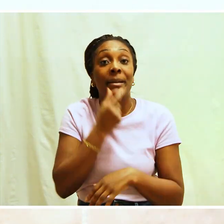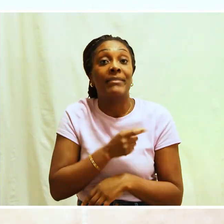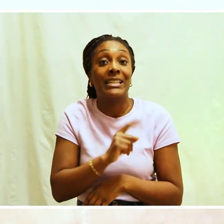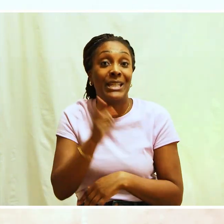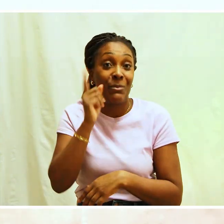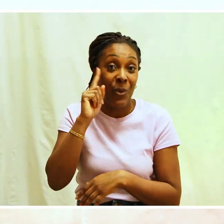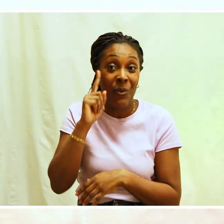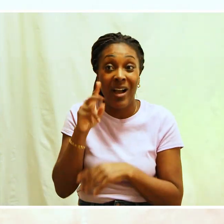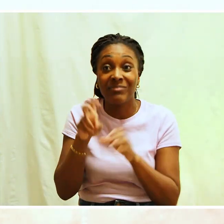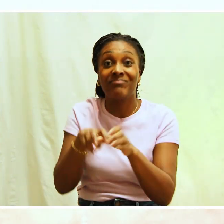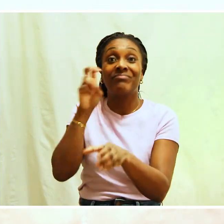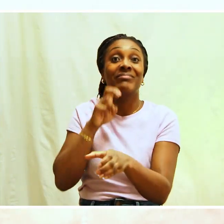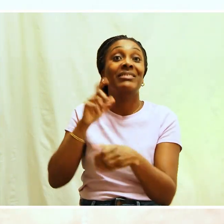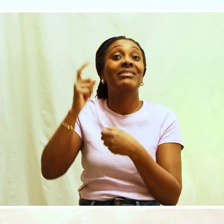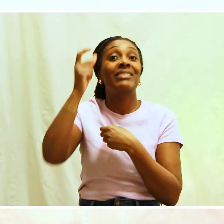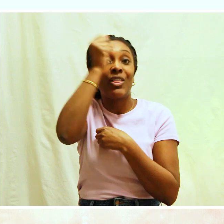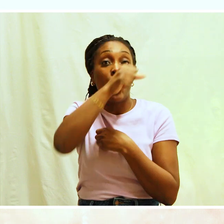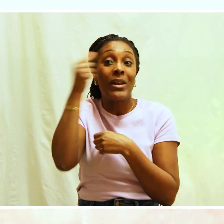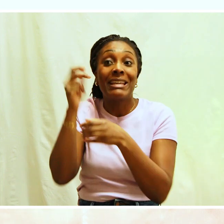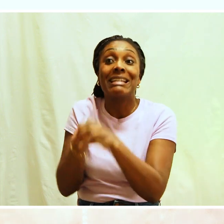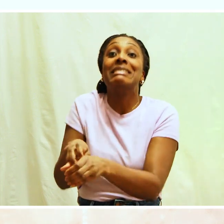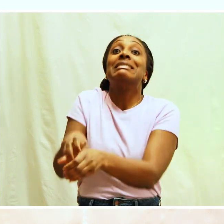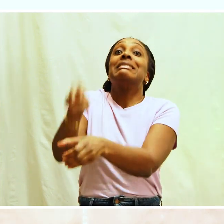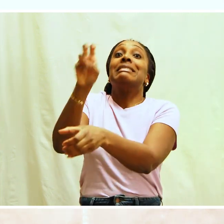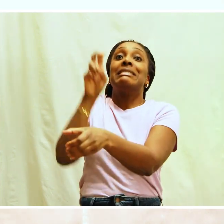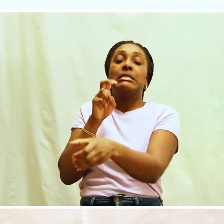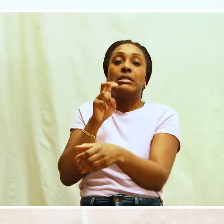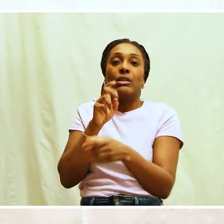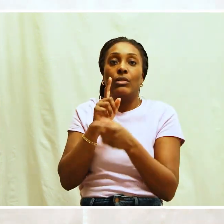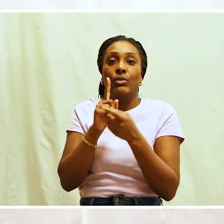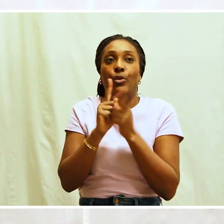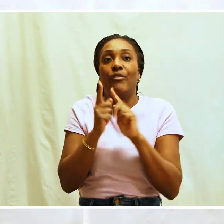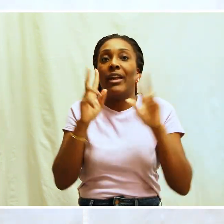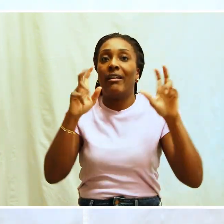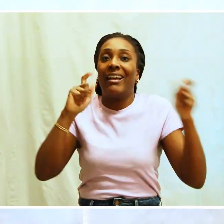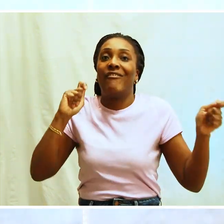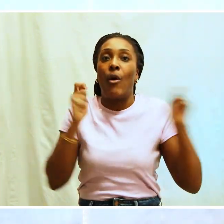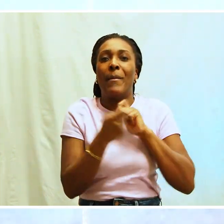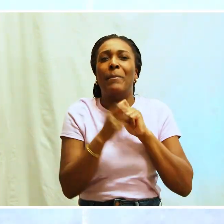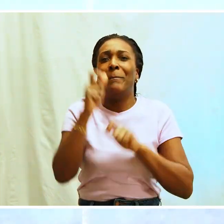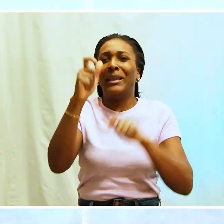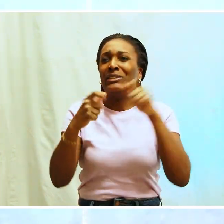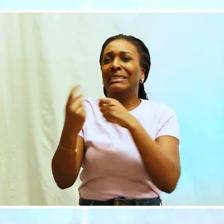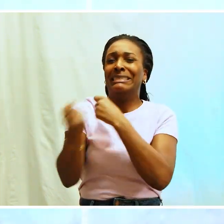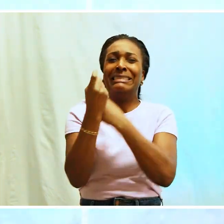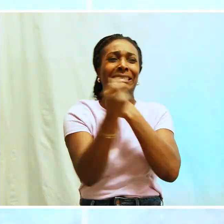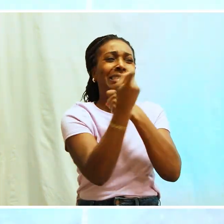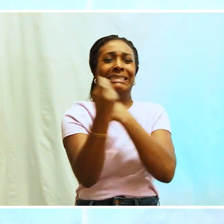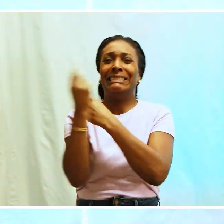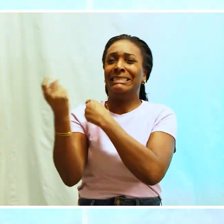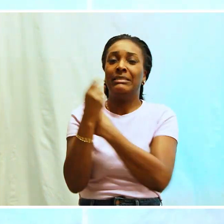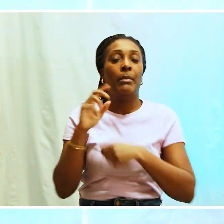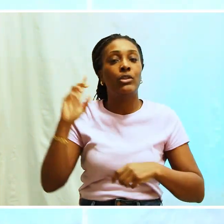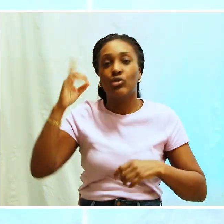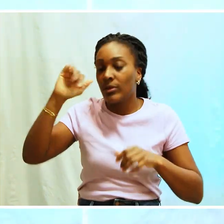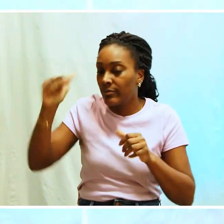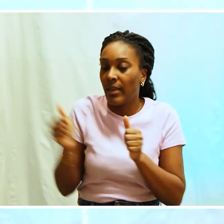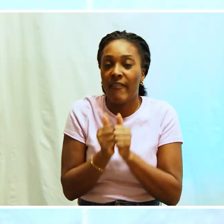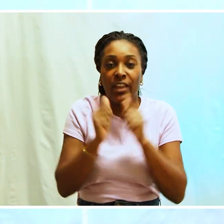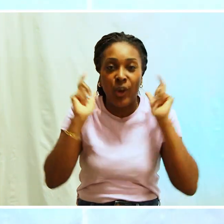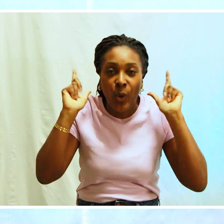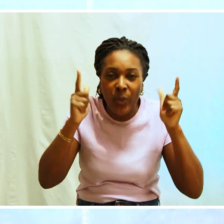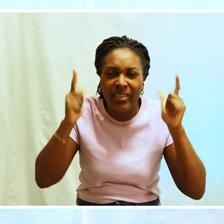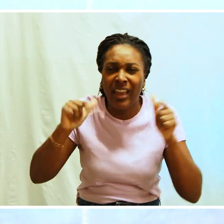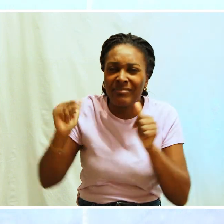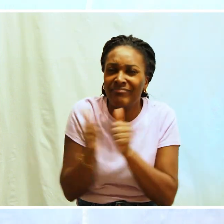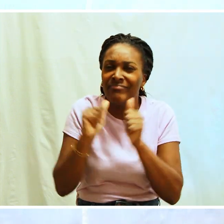milieu catholique et puis il va se retrouver comme réformateur plutôt réprouvé, mais Dieu va être avec lui et l'évangile va